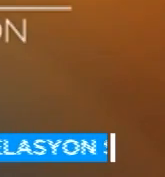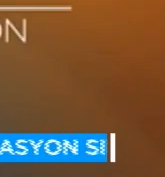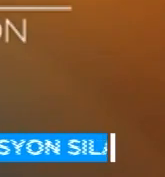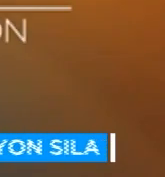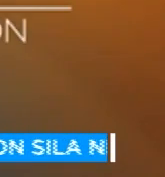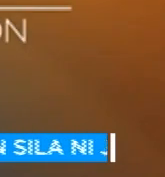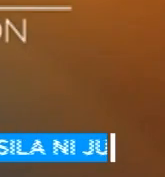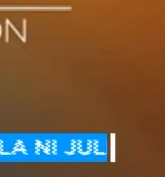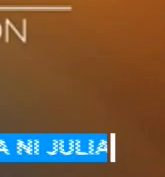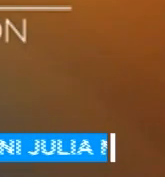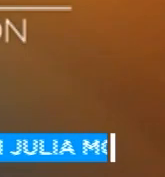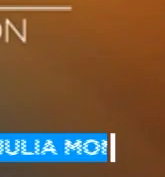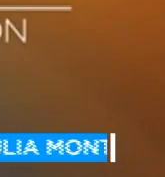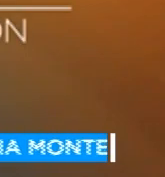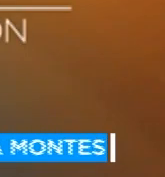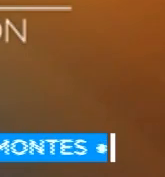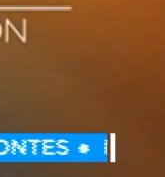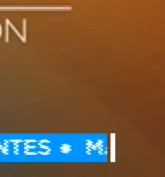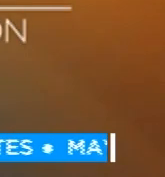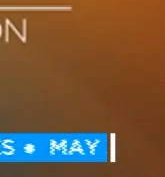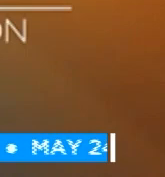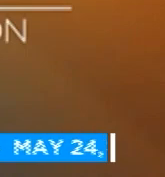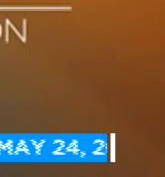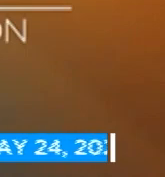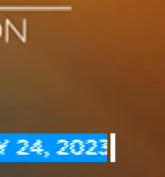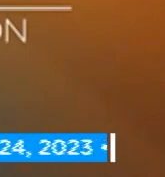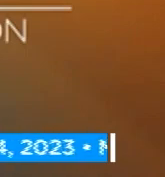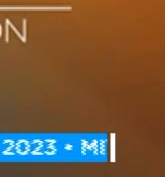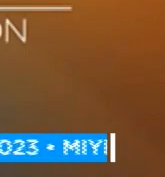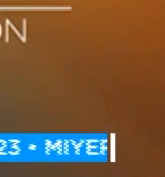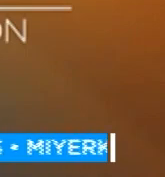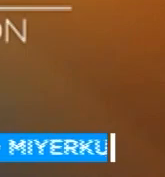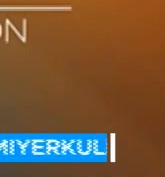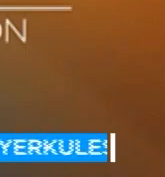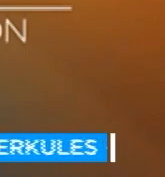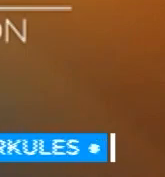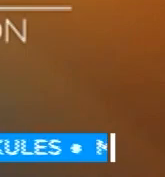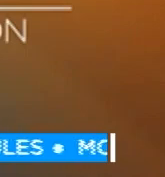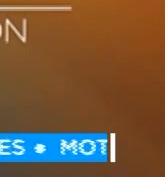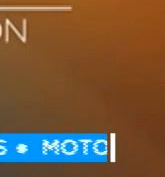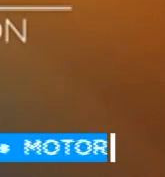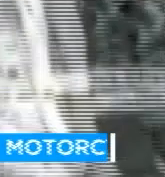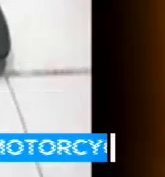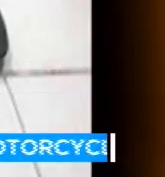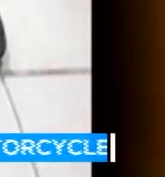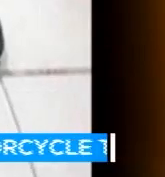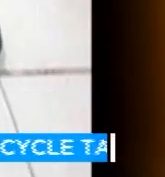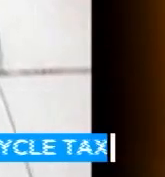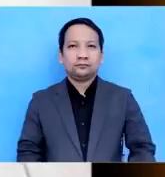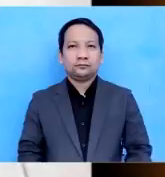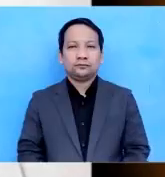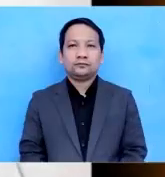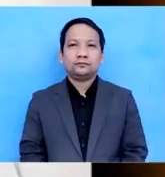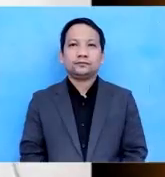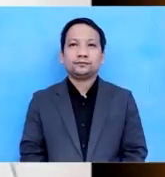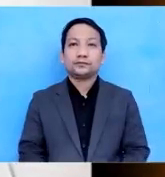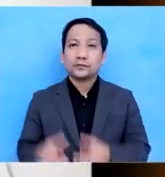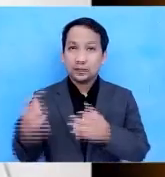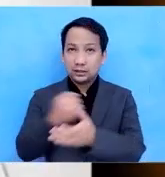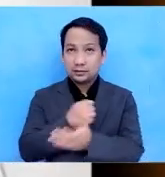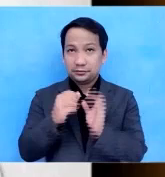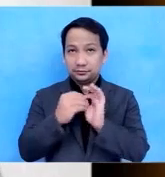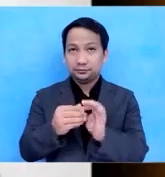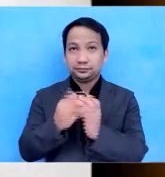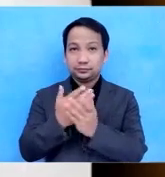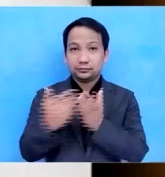natin, may record na po yan. No? Dati na pong nakulong lang theft ng taong mga 2021. Na-recover mula sa kanila